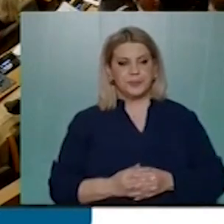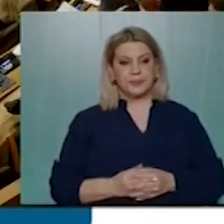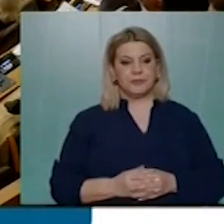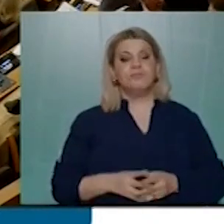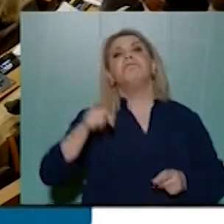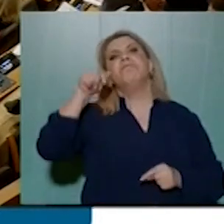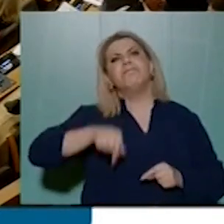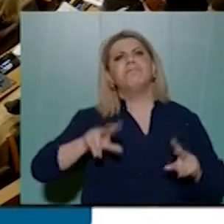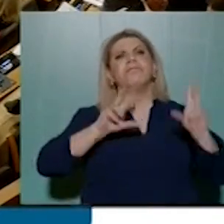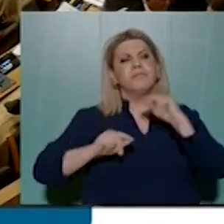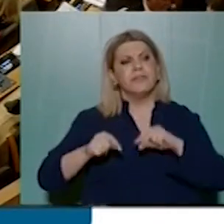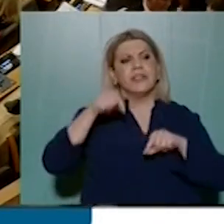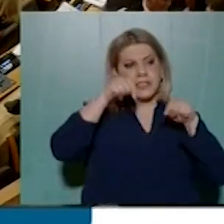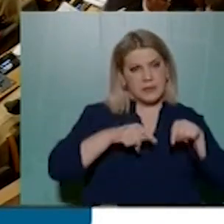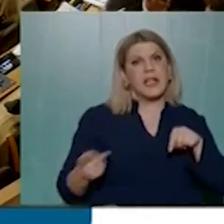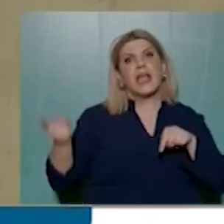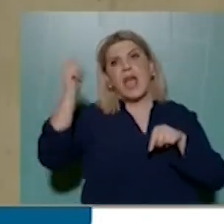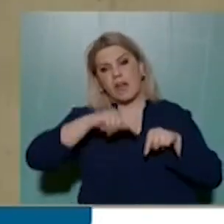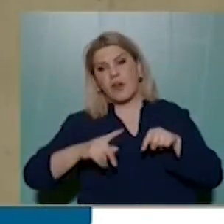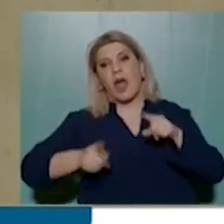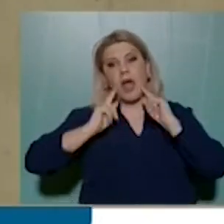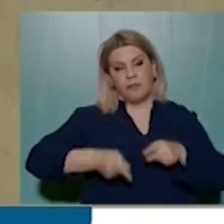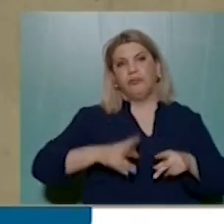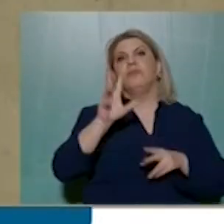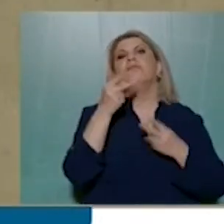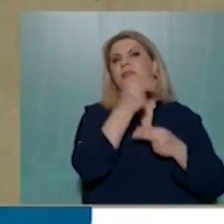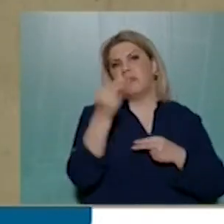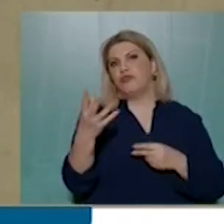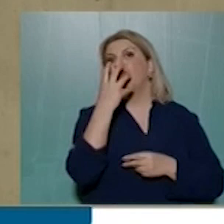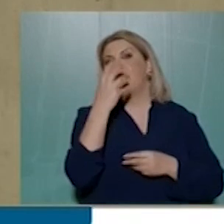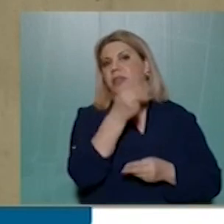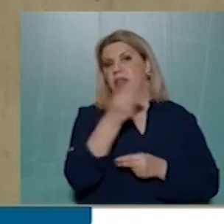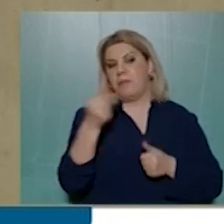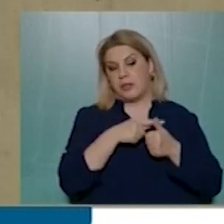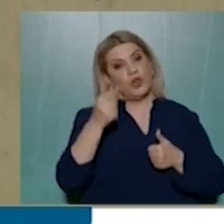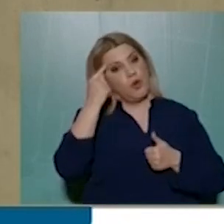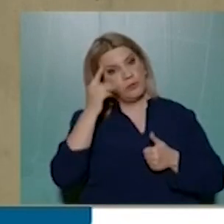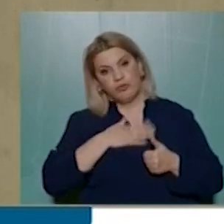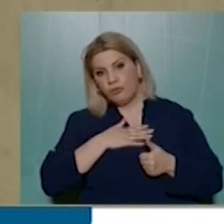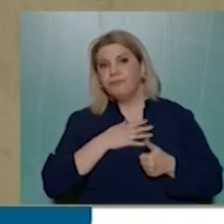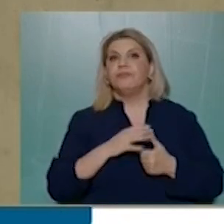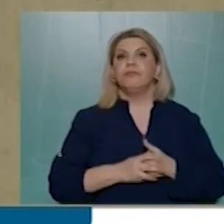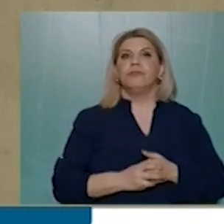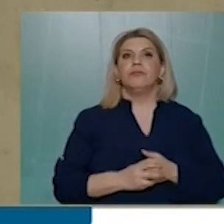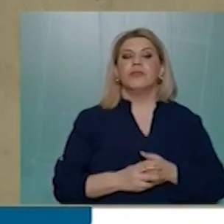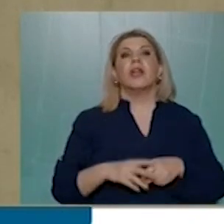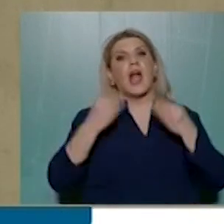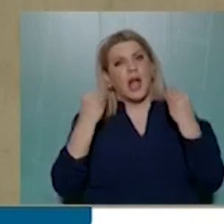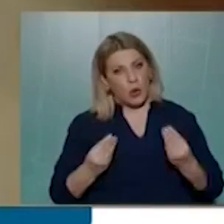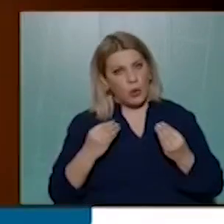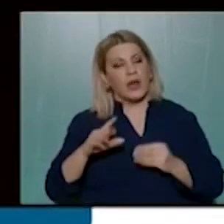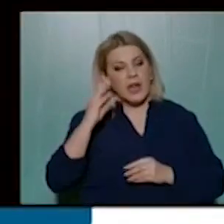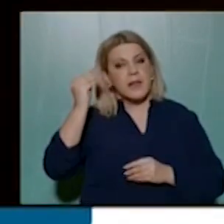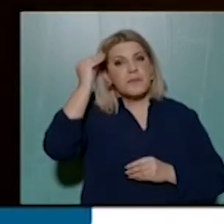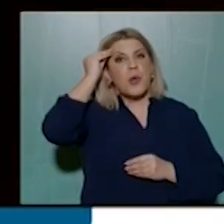συνεδριάζουμε σήμερα και αύριο για να πάρουμε αποφάσεις σήμερα τουλάχιστον για αρκετά σοβαρά θέματα νομίζω και καλό είναι να πάρουμε